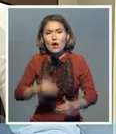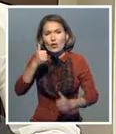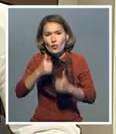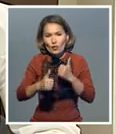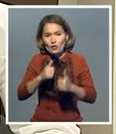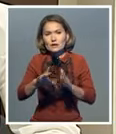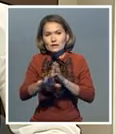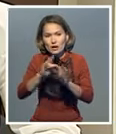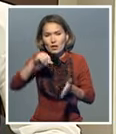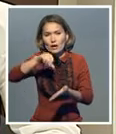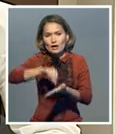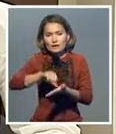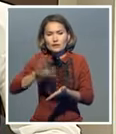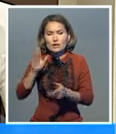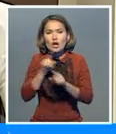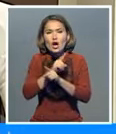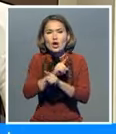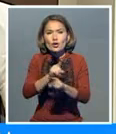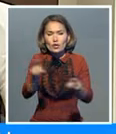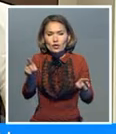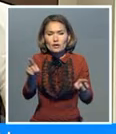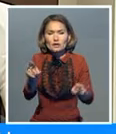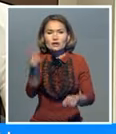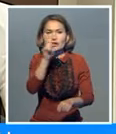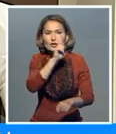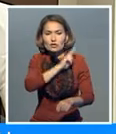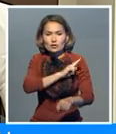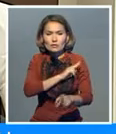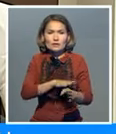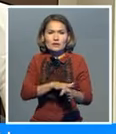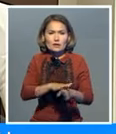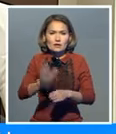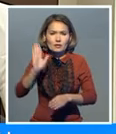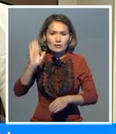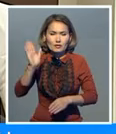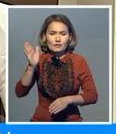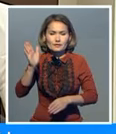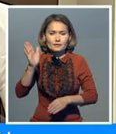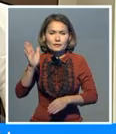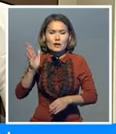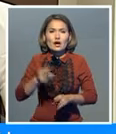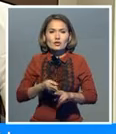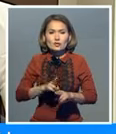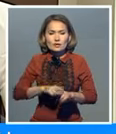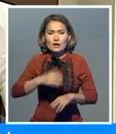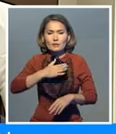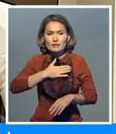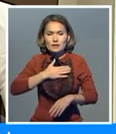Енді үгіт-насихат бізде сайлау, таңдаушылар сайлайды ғой, кандидат, сенат депутаттарын. Сондықтан кішкене